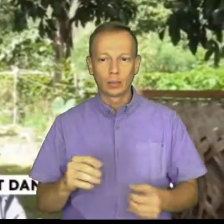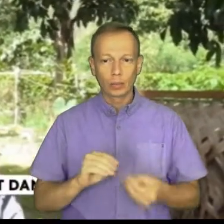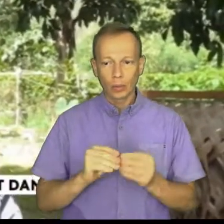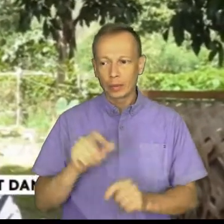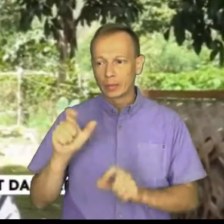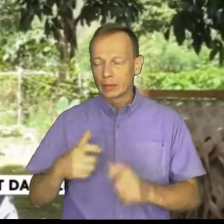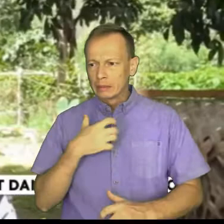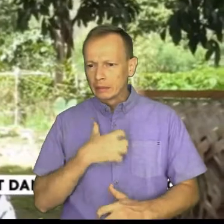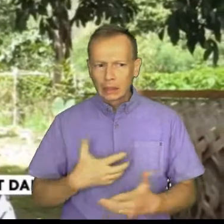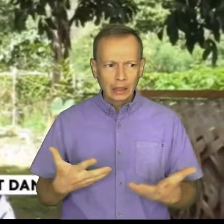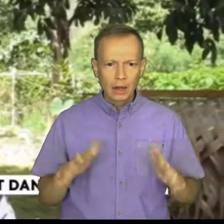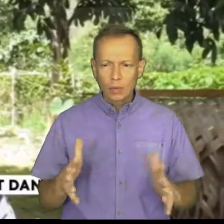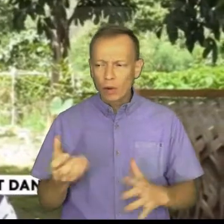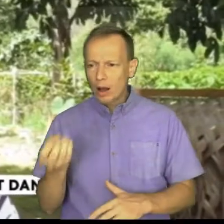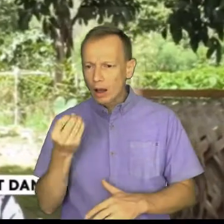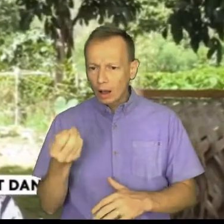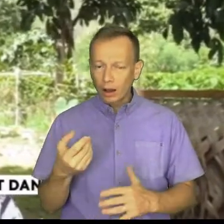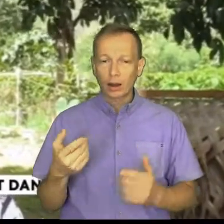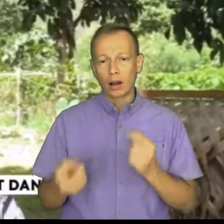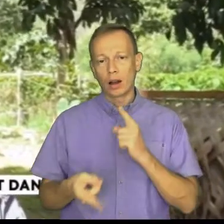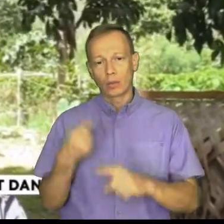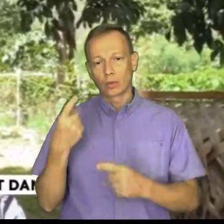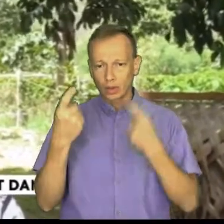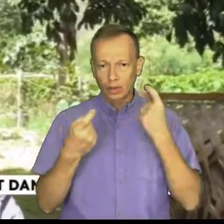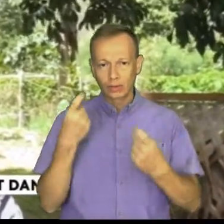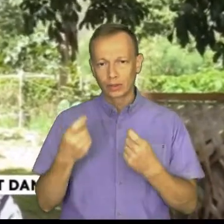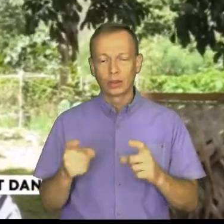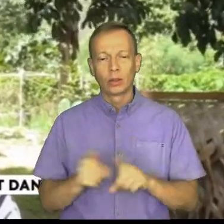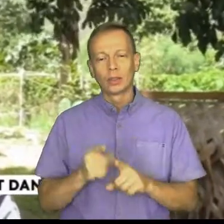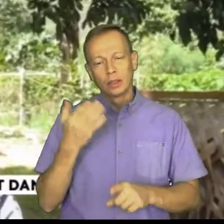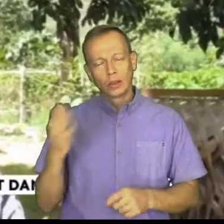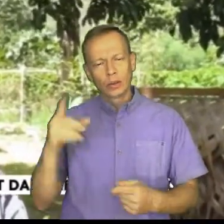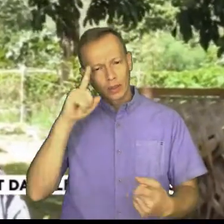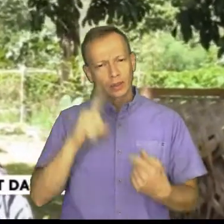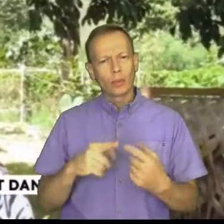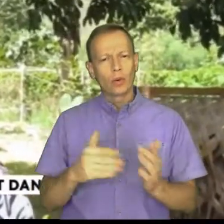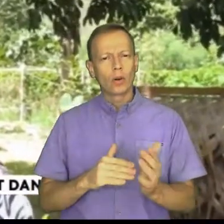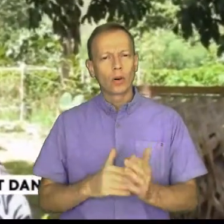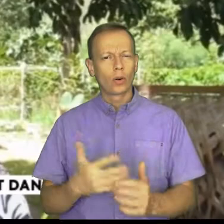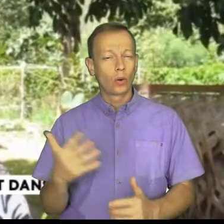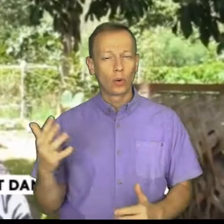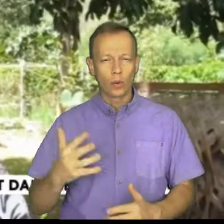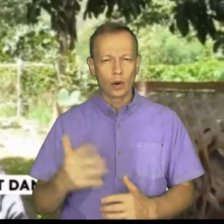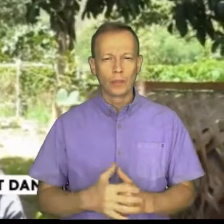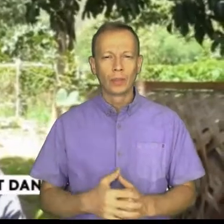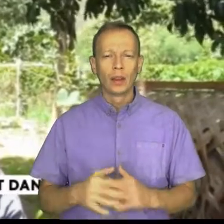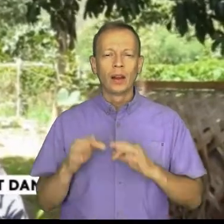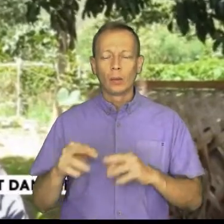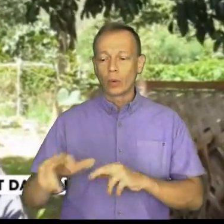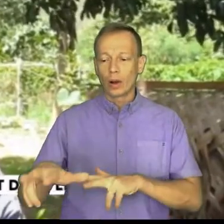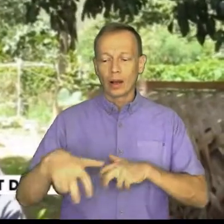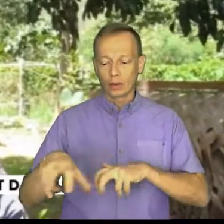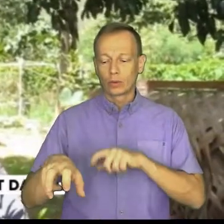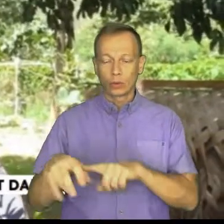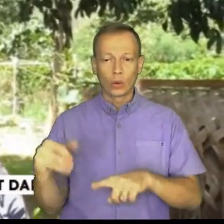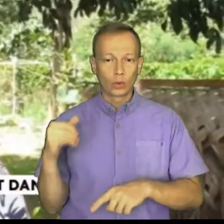qui souffrent de la faim. Et enfin, un dernier thème qui est celui de